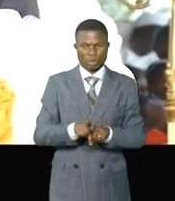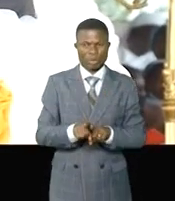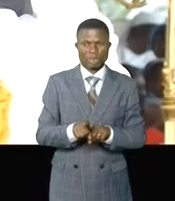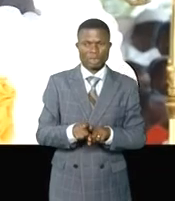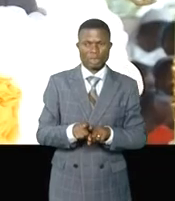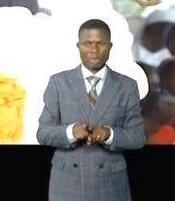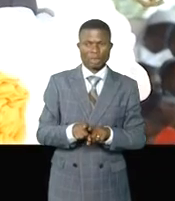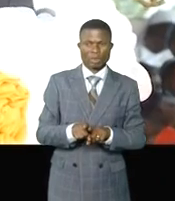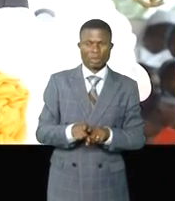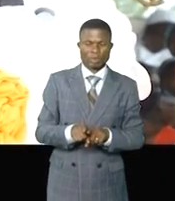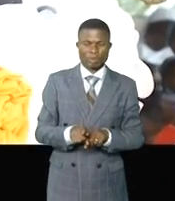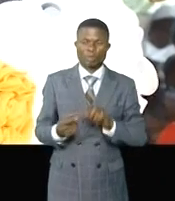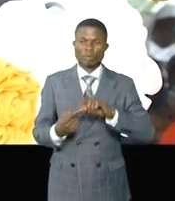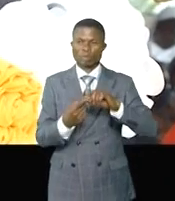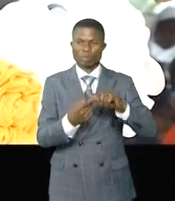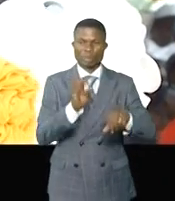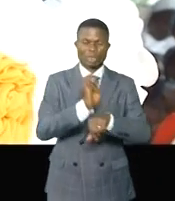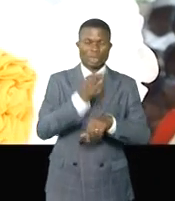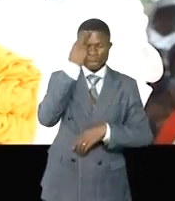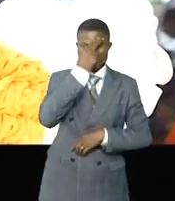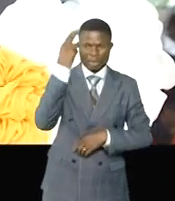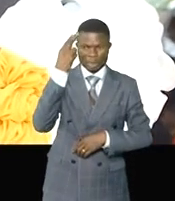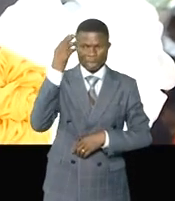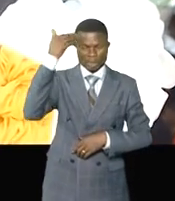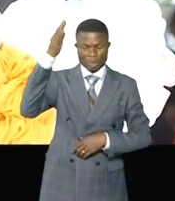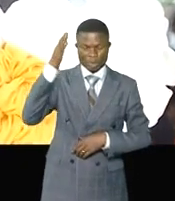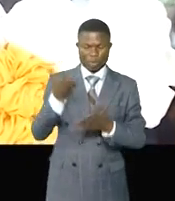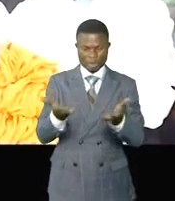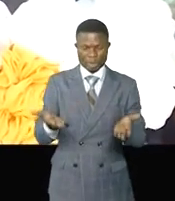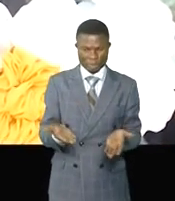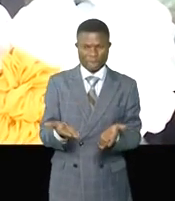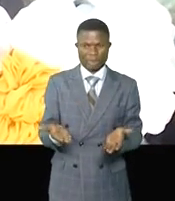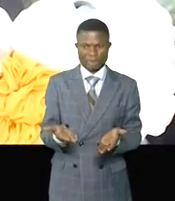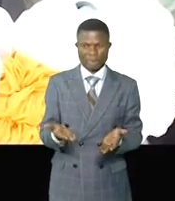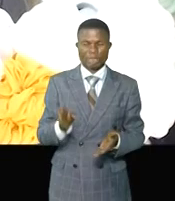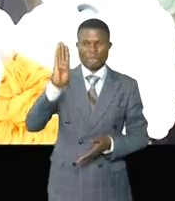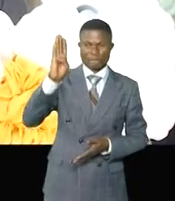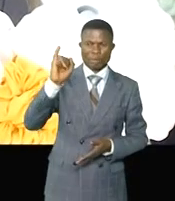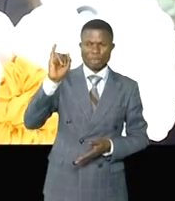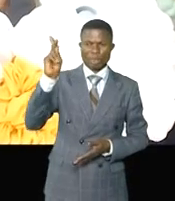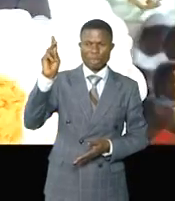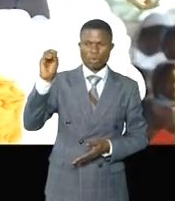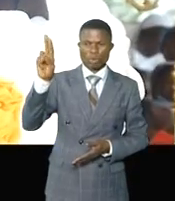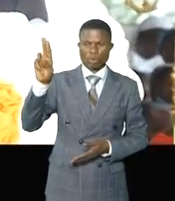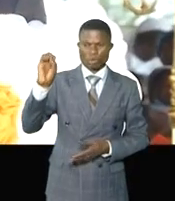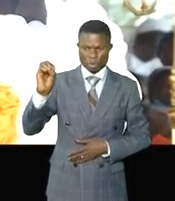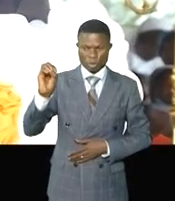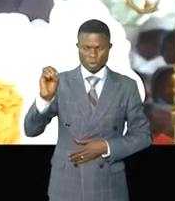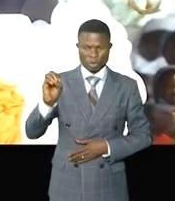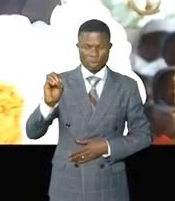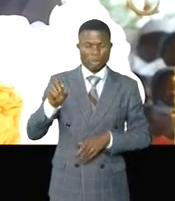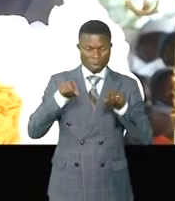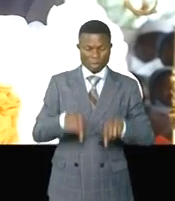mais en particulier à l'Église catholique de Mbandaka-Bikoro, qui constitue